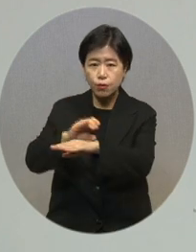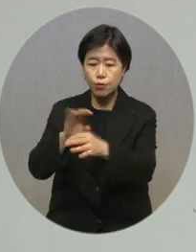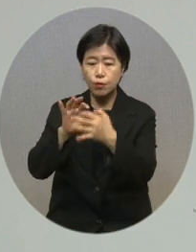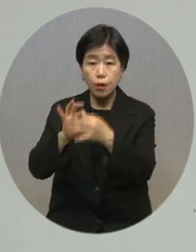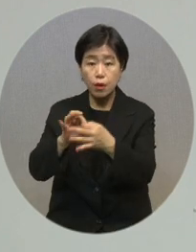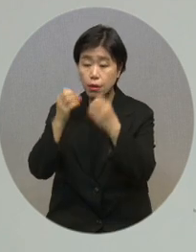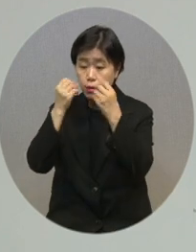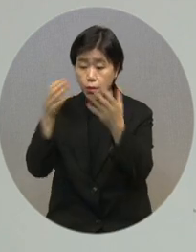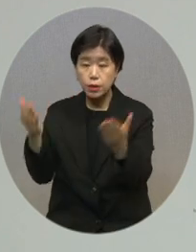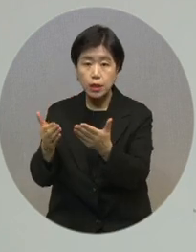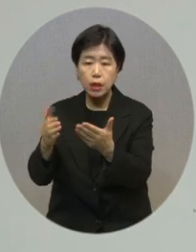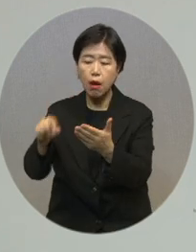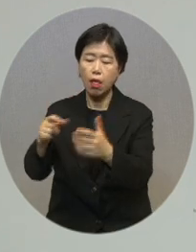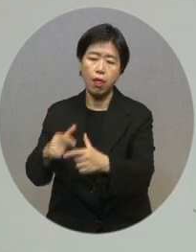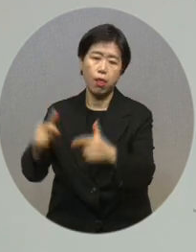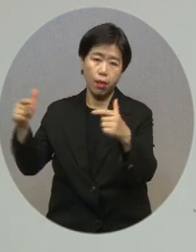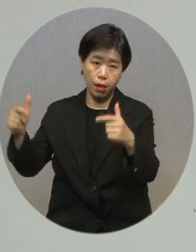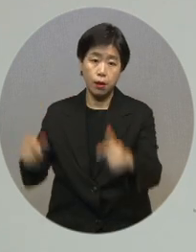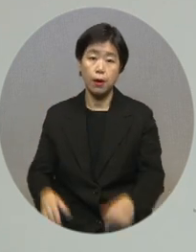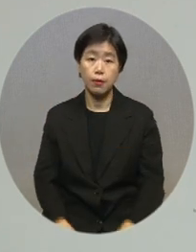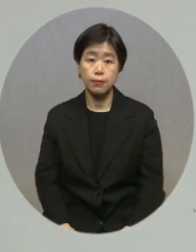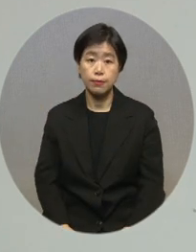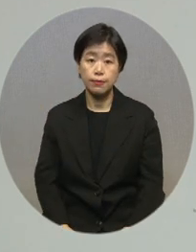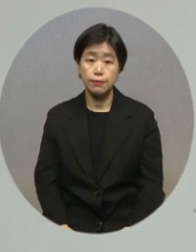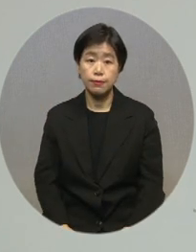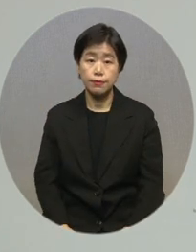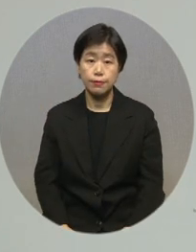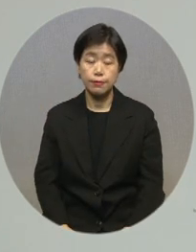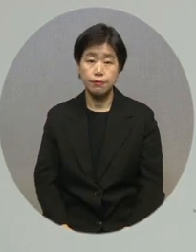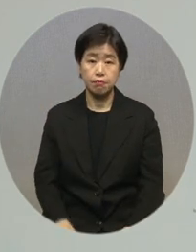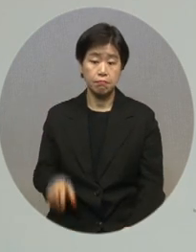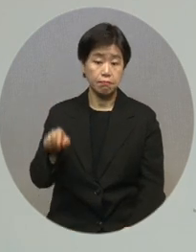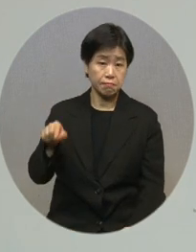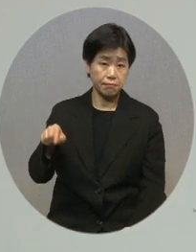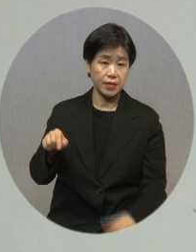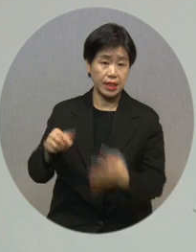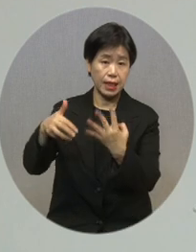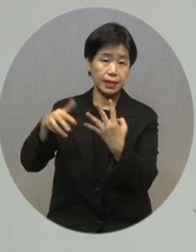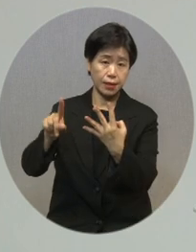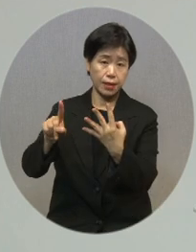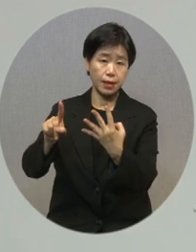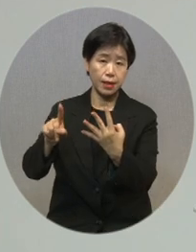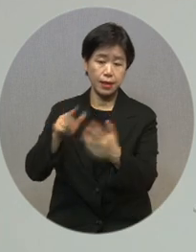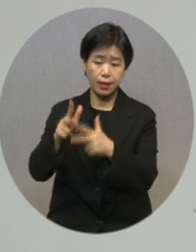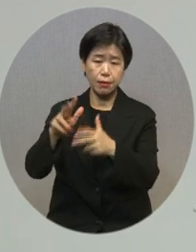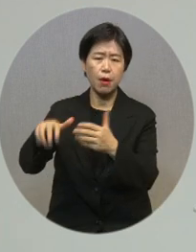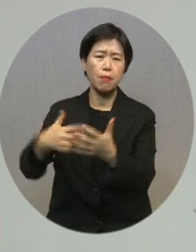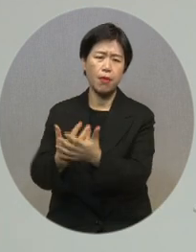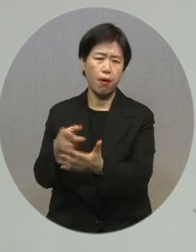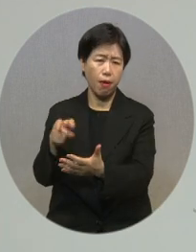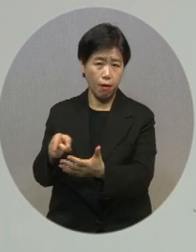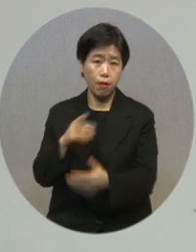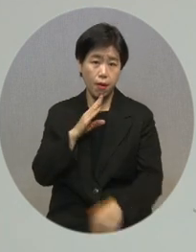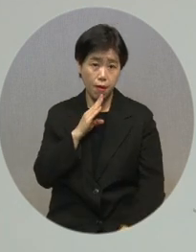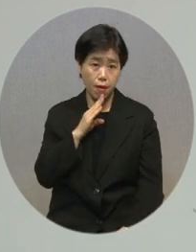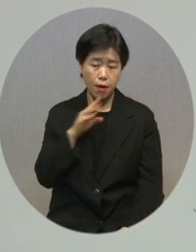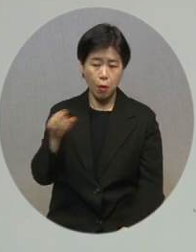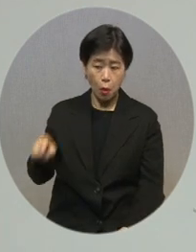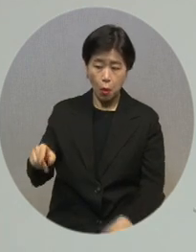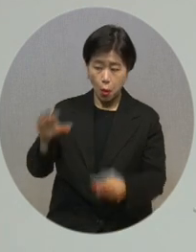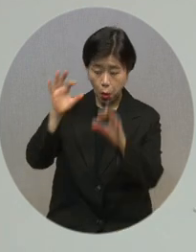새로운 일자리가 많이 늘어나지 않습니까? 그런 걸 그런 4차 산업혁명 추세를 반영해서,